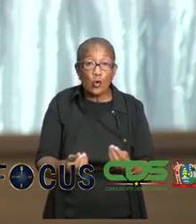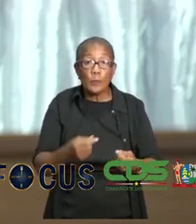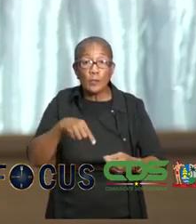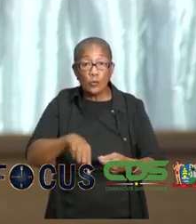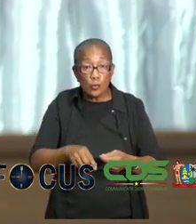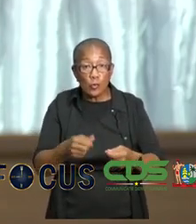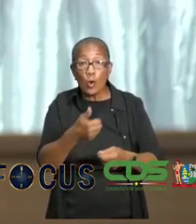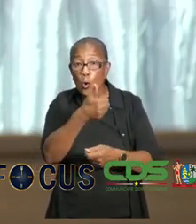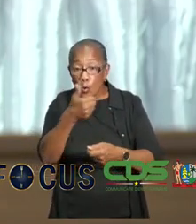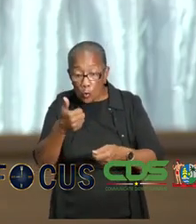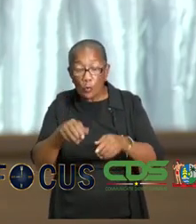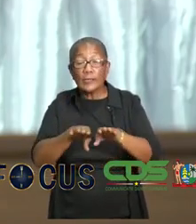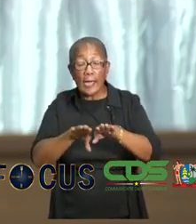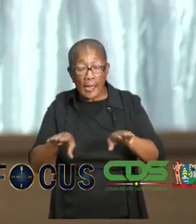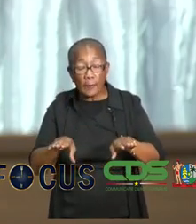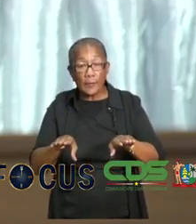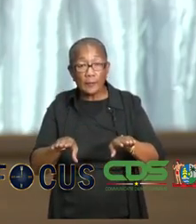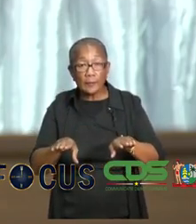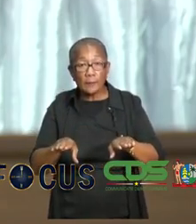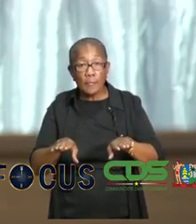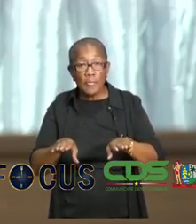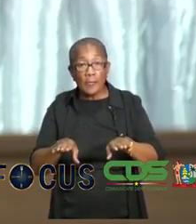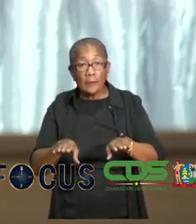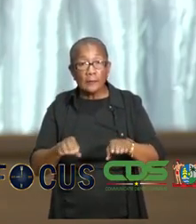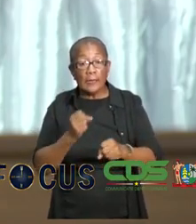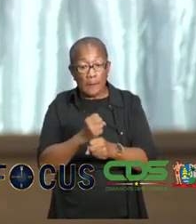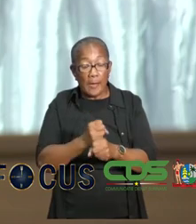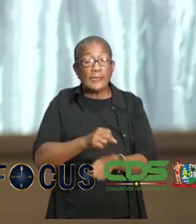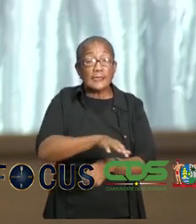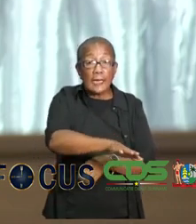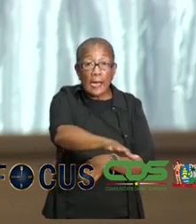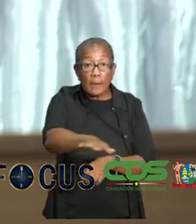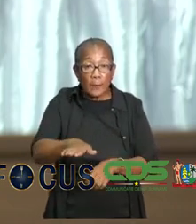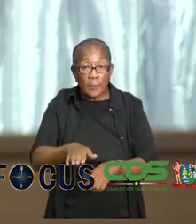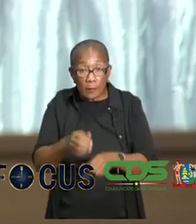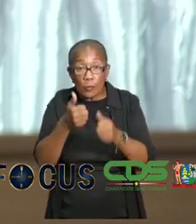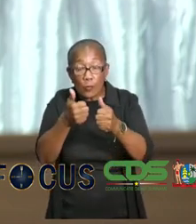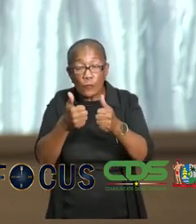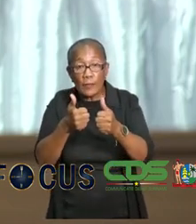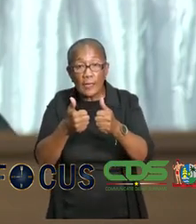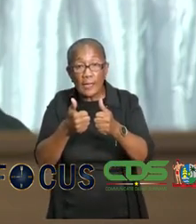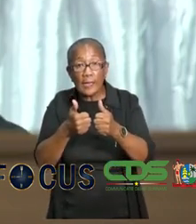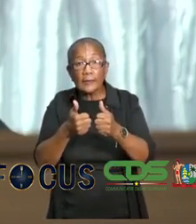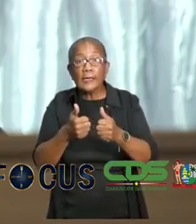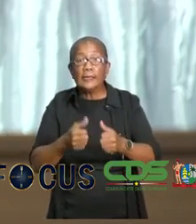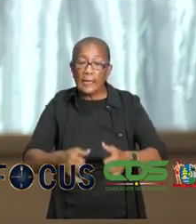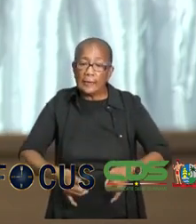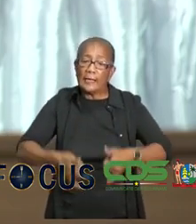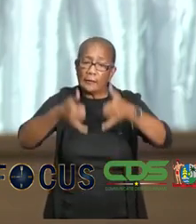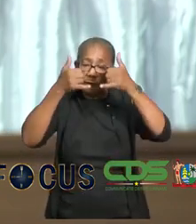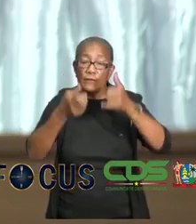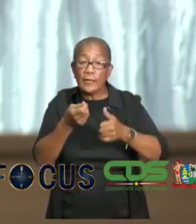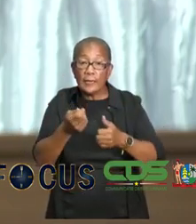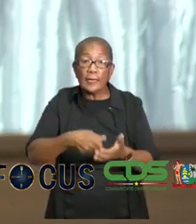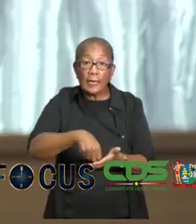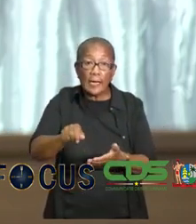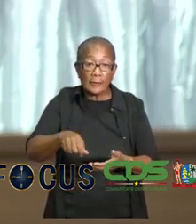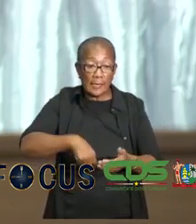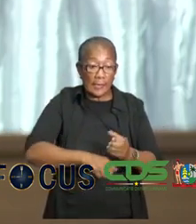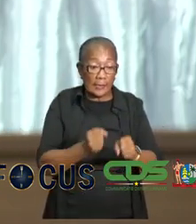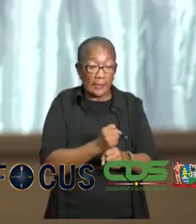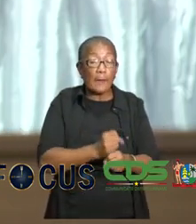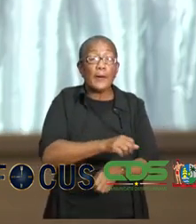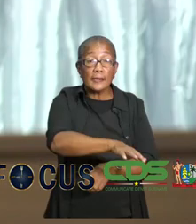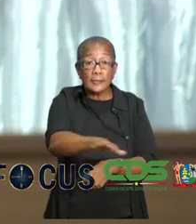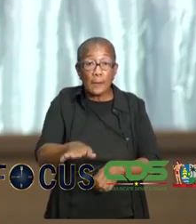orde hebben, onder andere de maatschappelijke geldhoeveelheid, dat te veel geld wat in de maatschappij is,